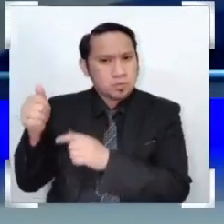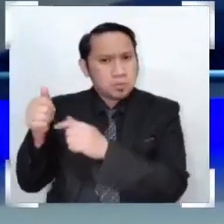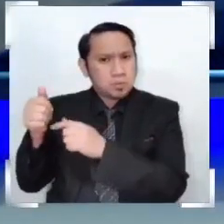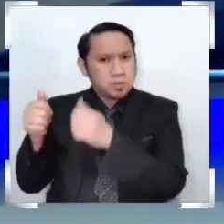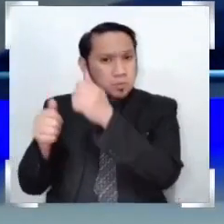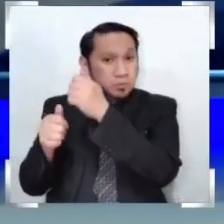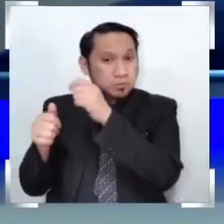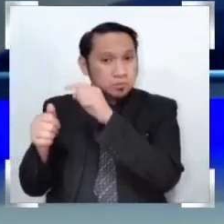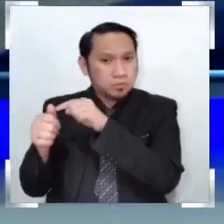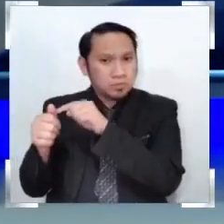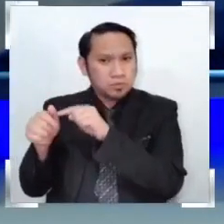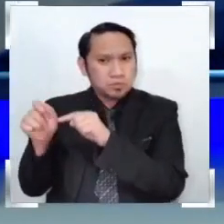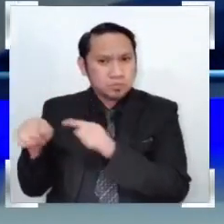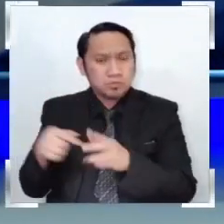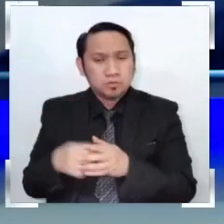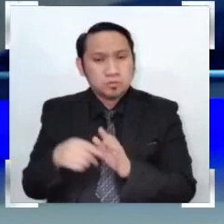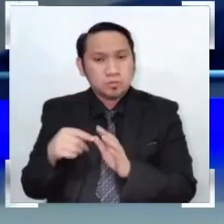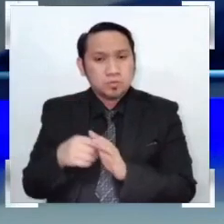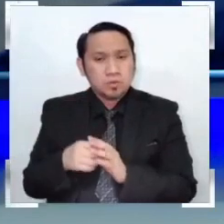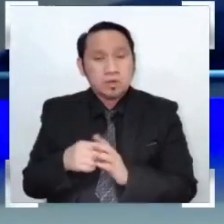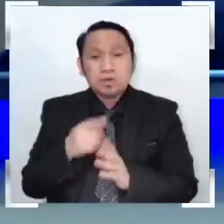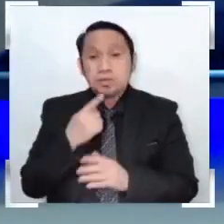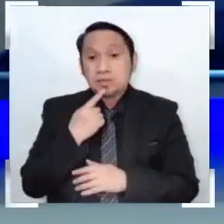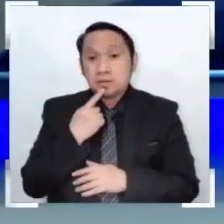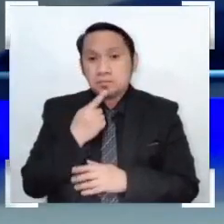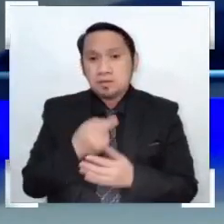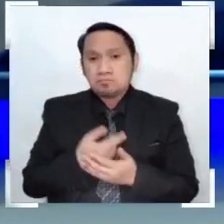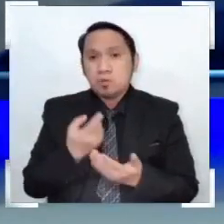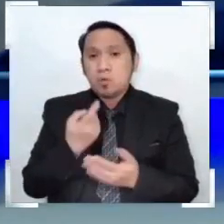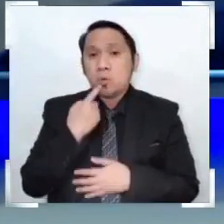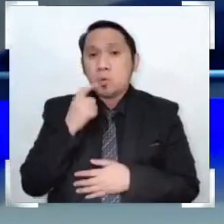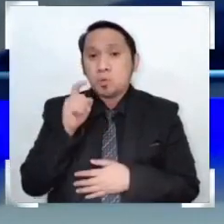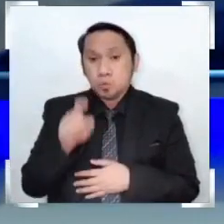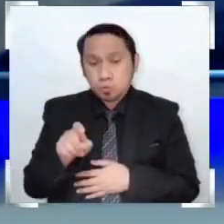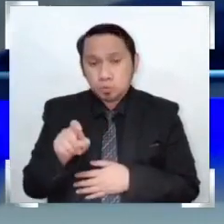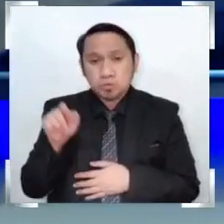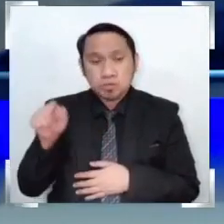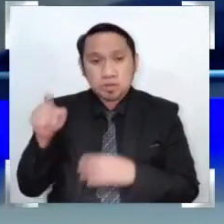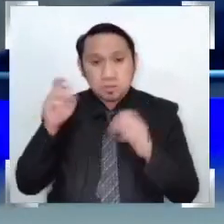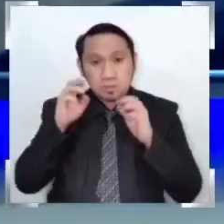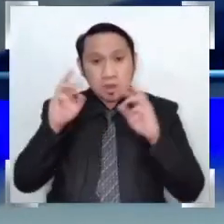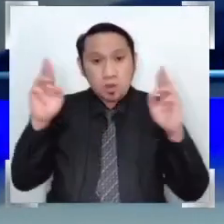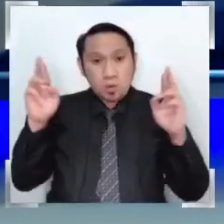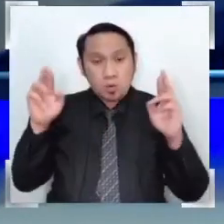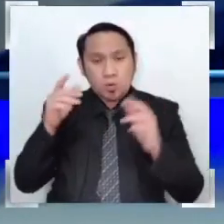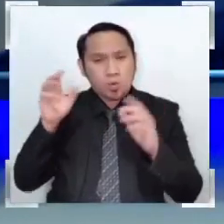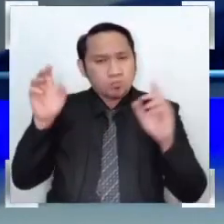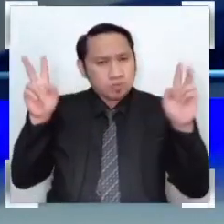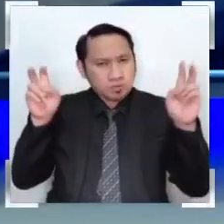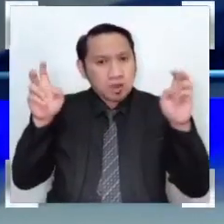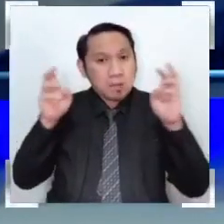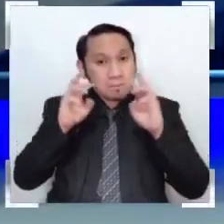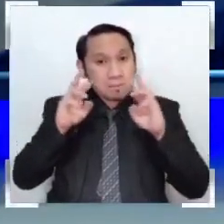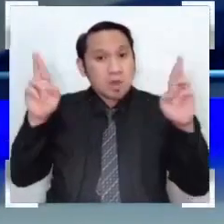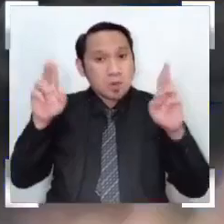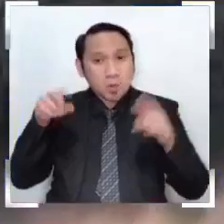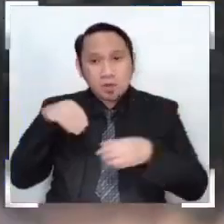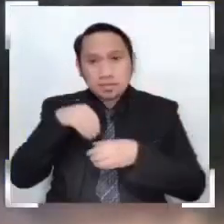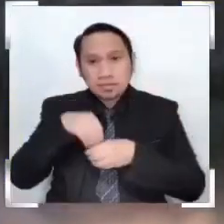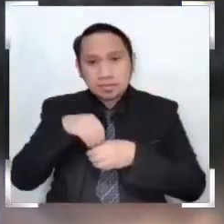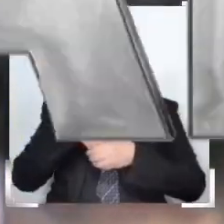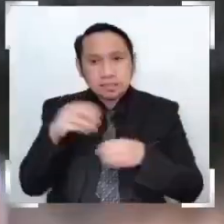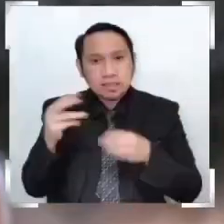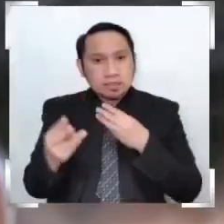si Percy Lapid. Ayon po sa inmate, utos daw ito ng kanilang mayor sa loob. Saksi, si John Consulta.